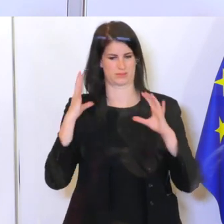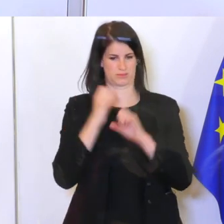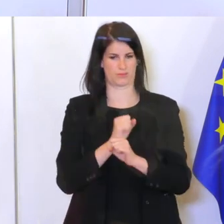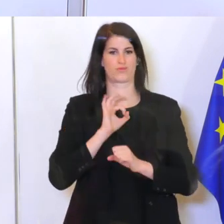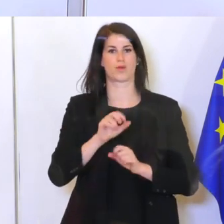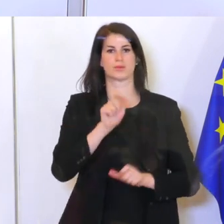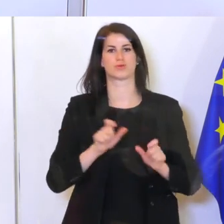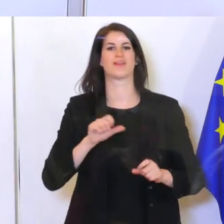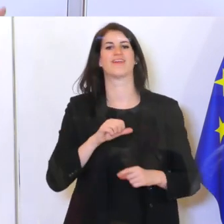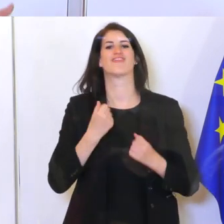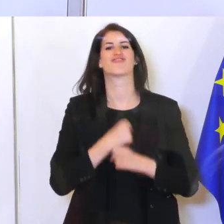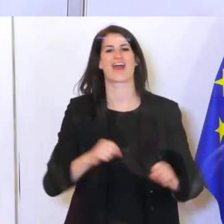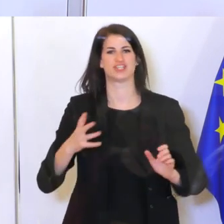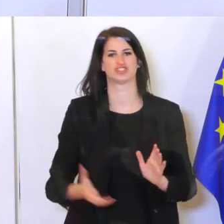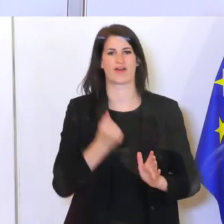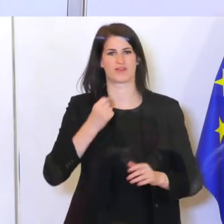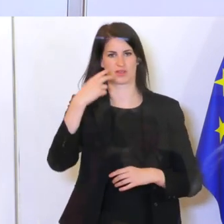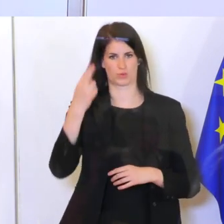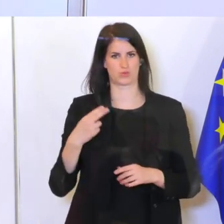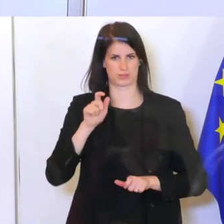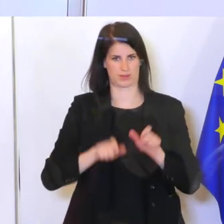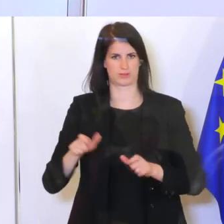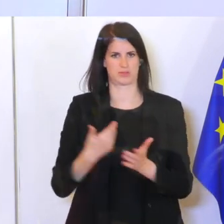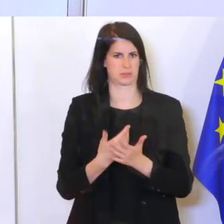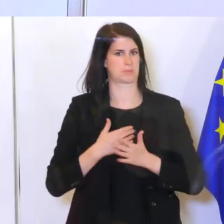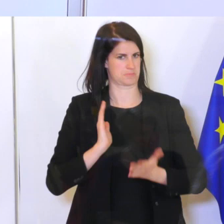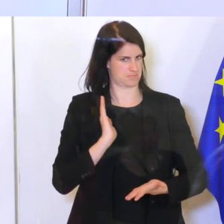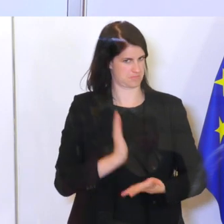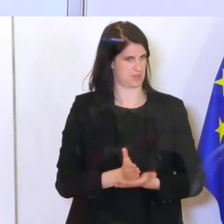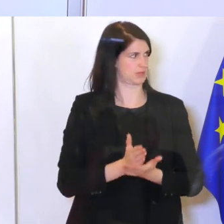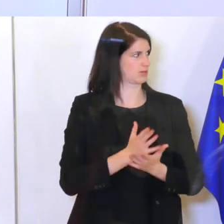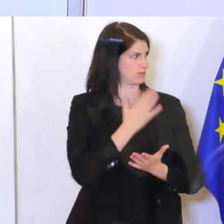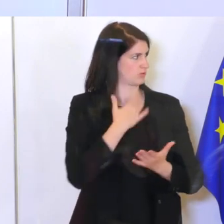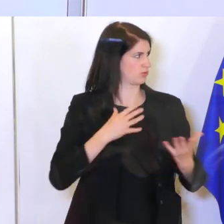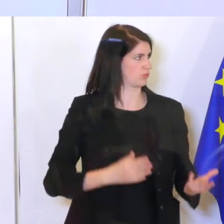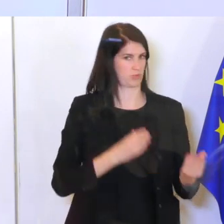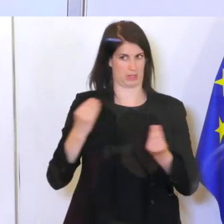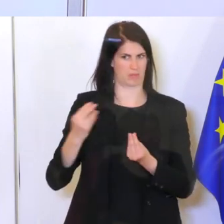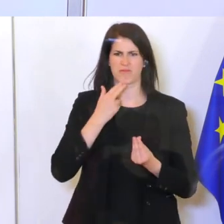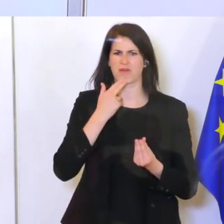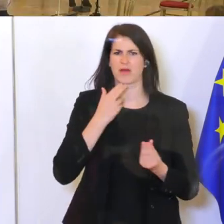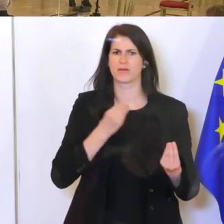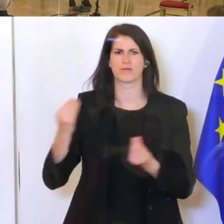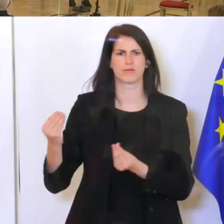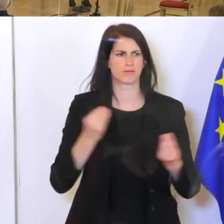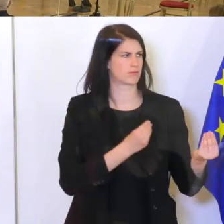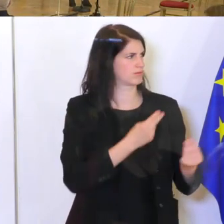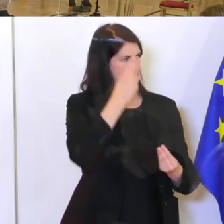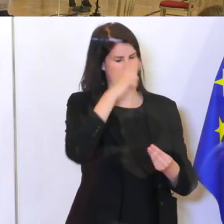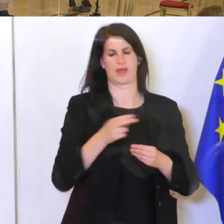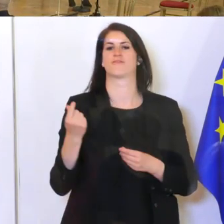und Künstler vorzustellen. Damit möchte ich einmal schließen und bin nicht genau informiert, wer fortsetzt. Herr Finanzminister,